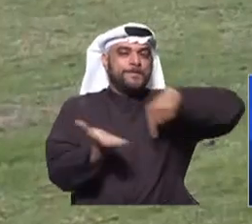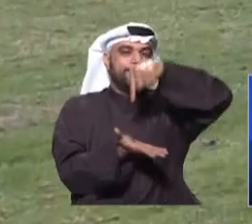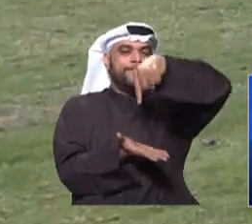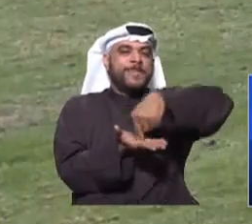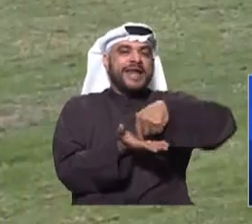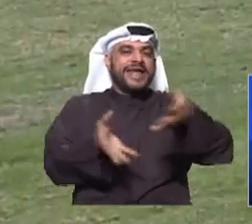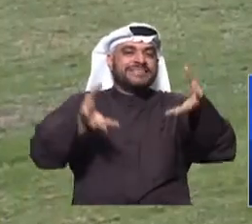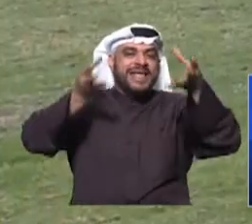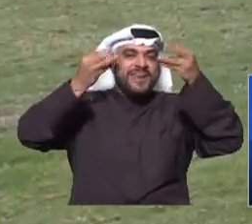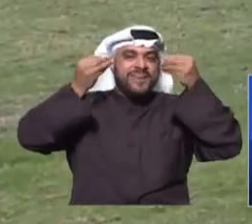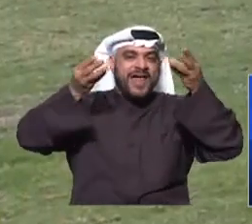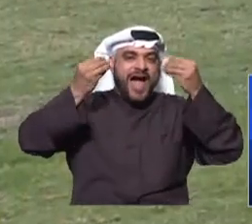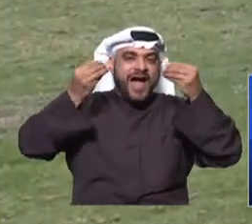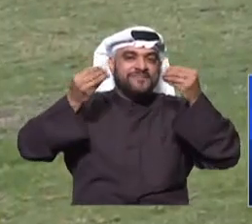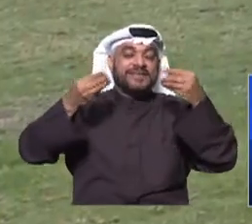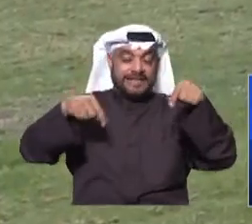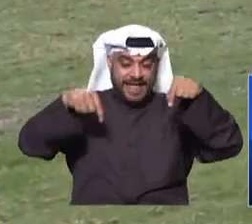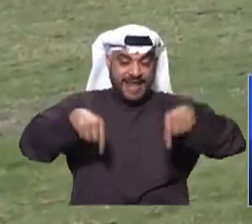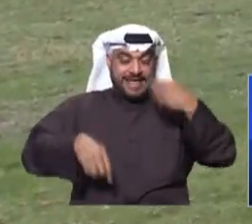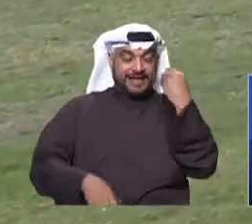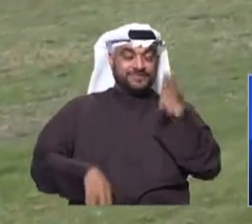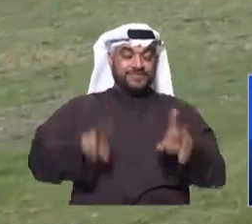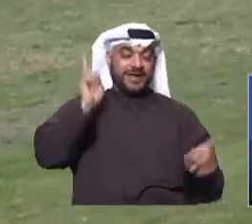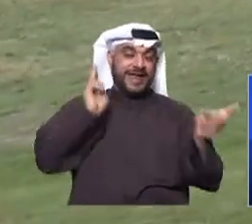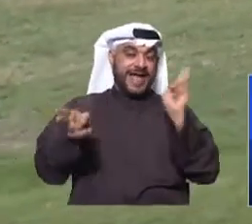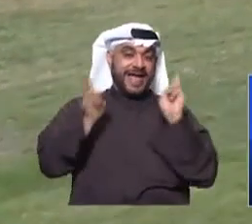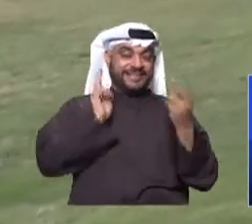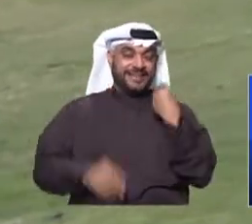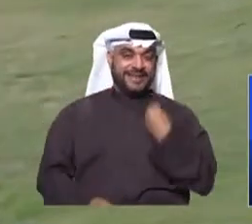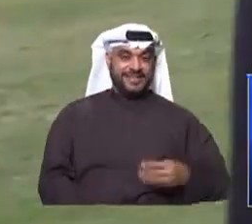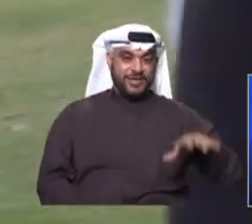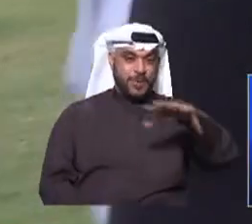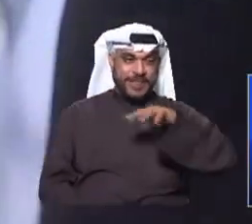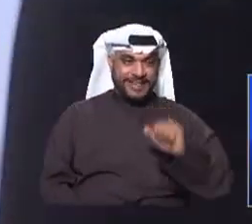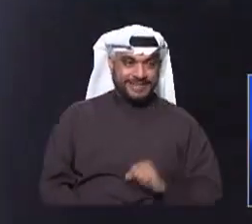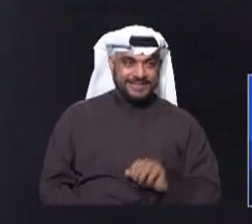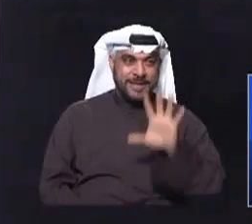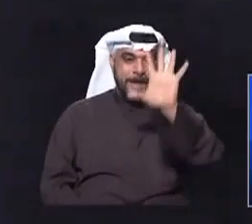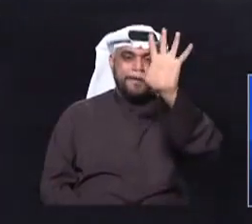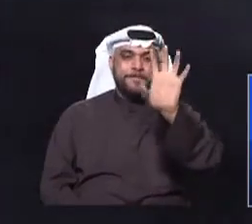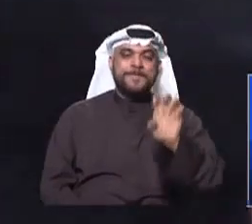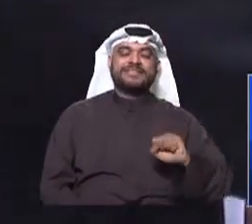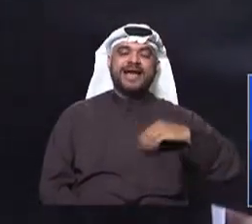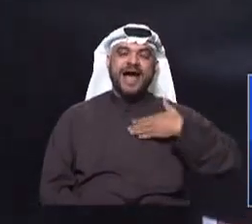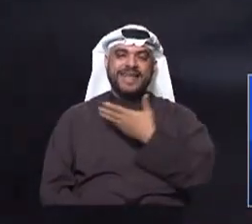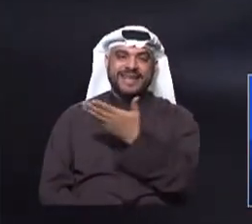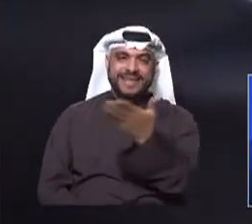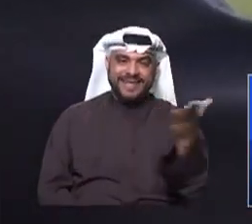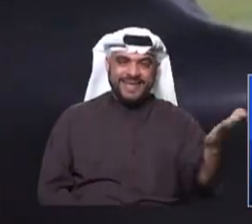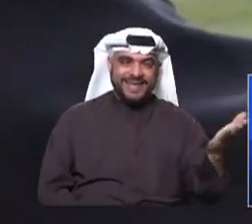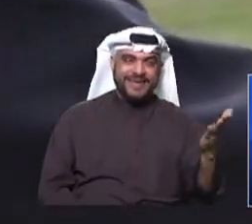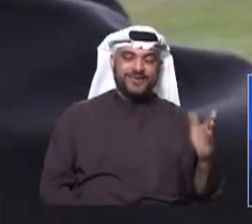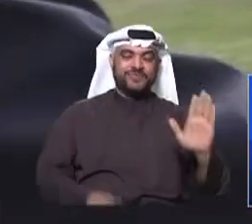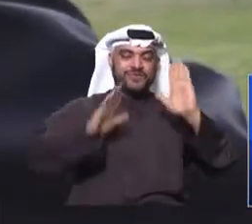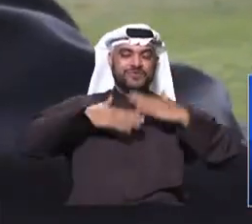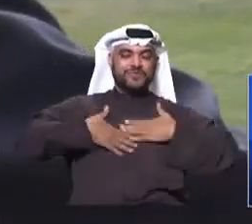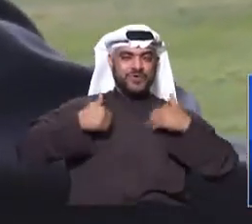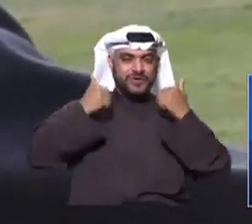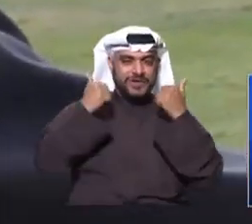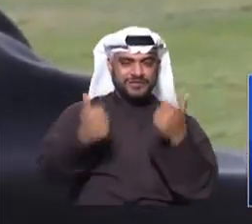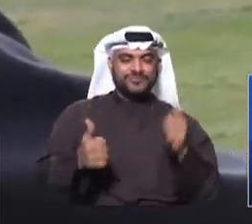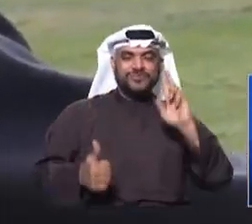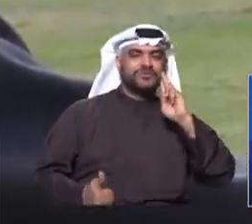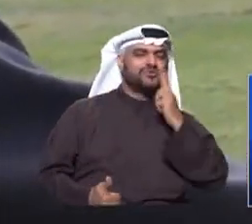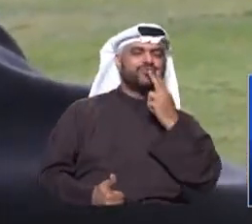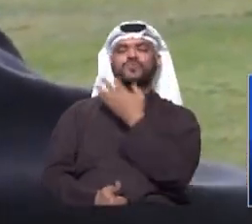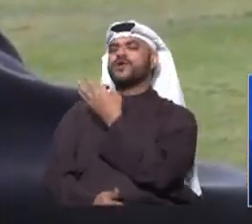الموسم تزامنا مع الاحتفال بالأعياد الوطنية؟ مساك الله بالخير وأمسي على الجمهور الكريم، وعسى أيامنا وأيام